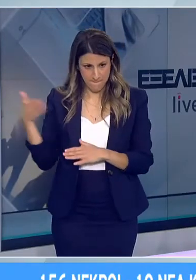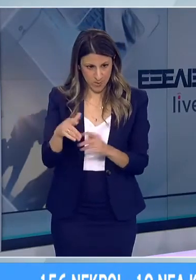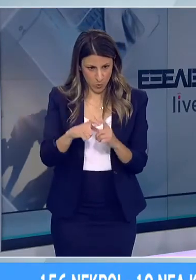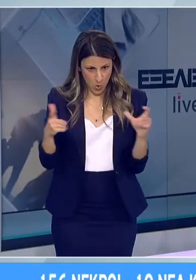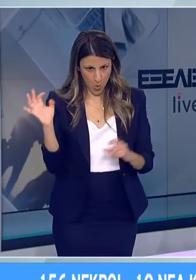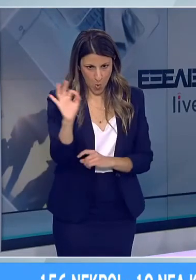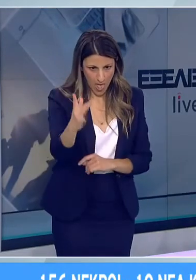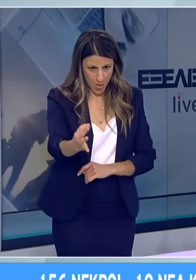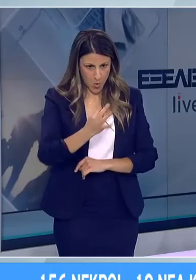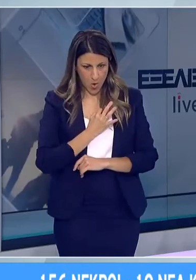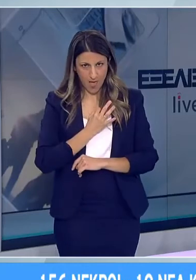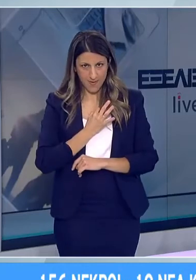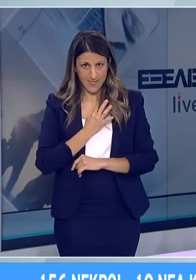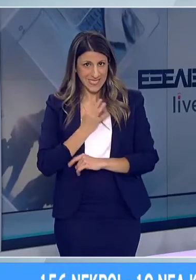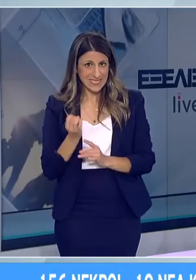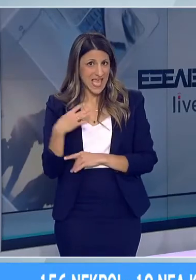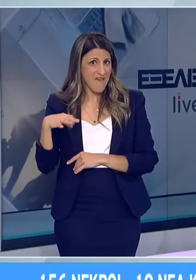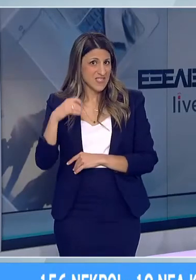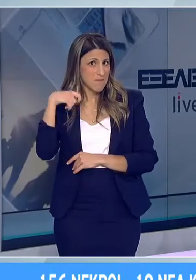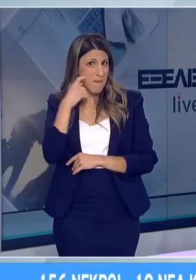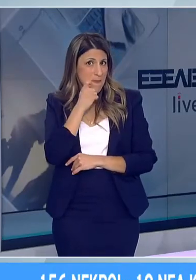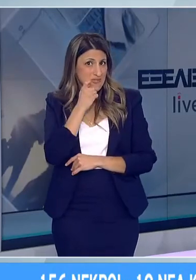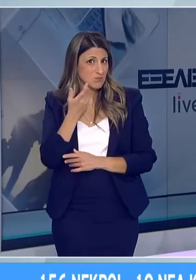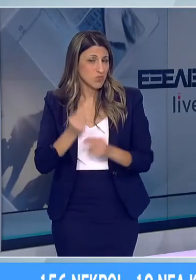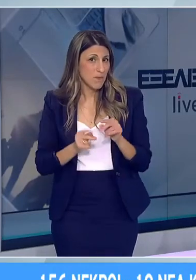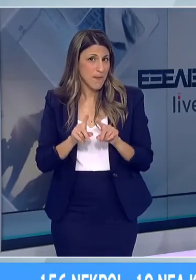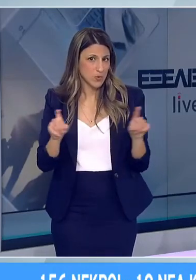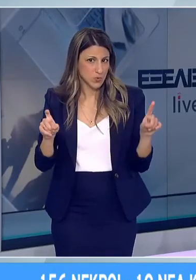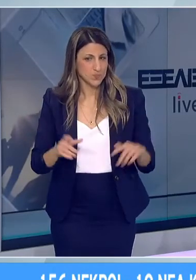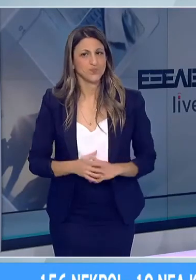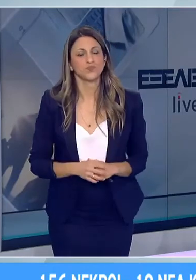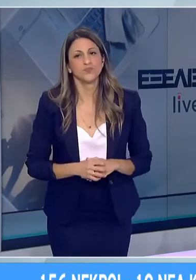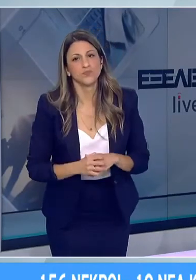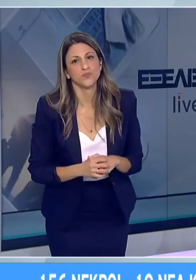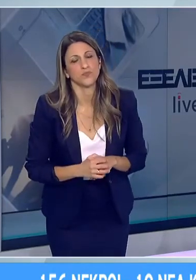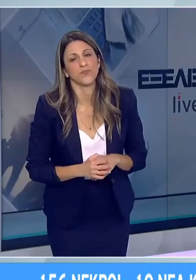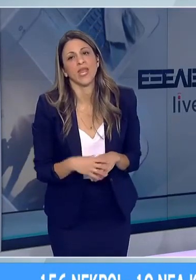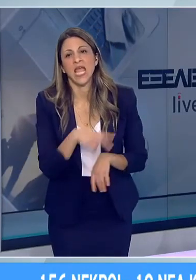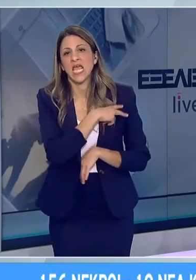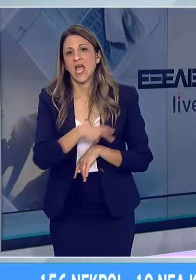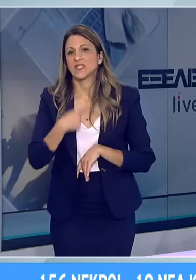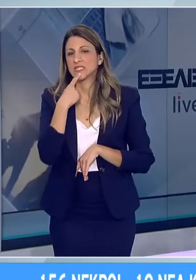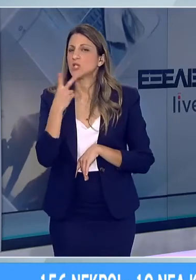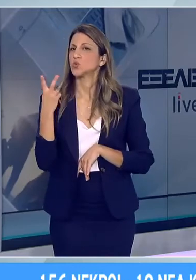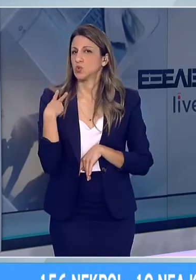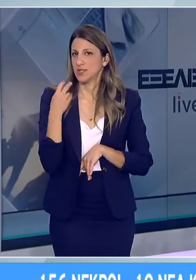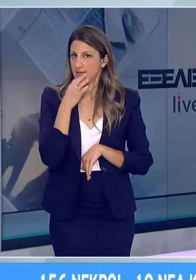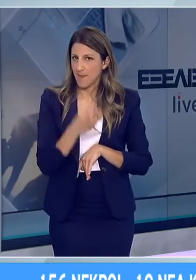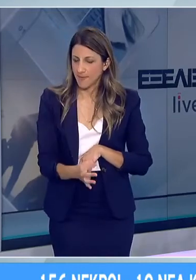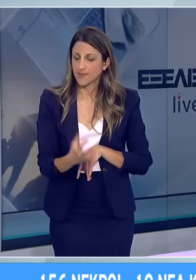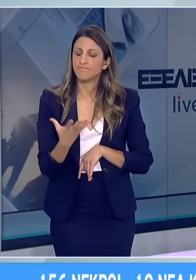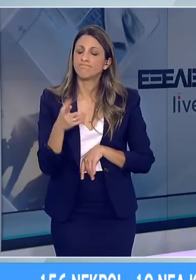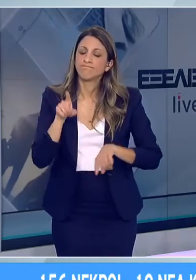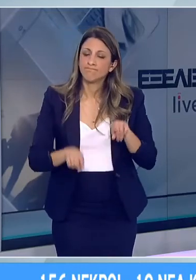Νομίζω ανέφερε η δημοσιογράφος αρκετά παραδείγματα ανθρώπων που έχουν χρόνια προβλήματα υγείας που είναι σοβαρά και τα οποία έχουν